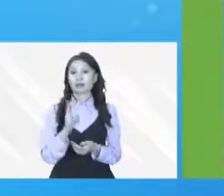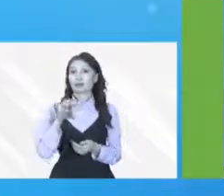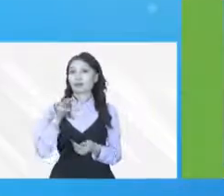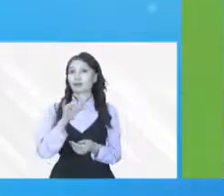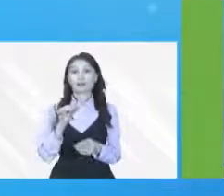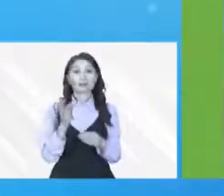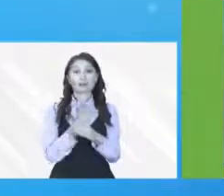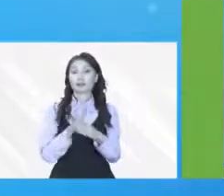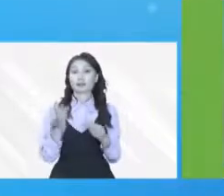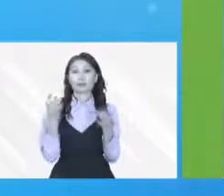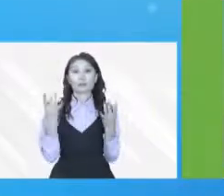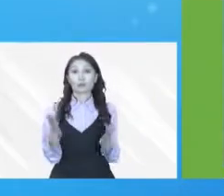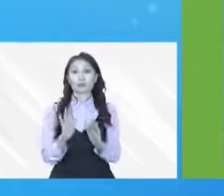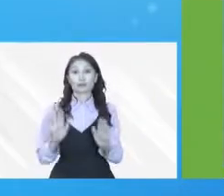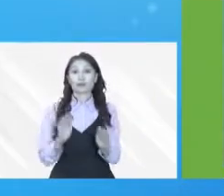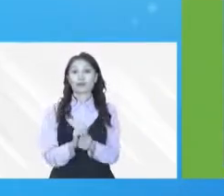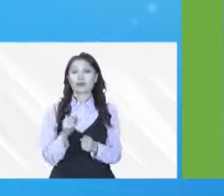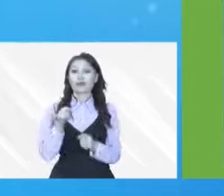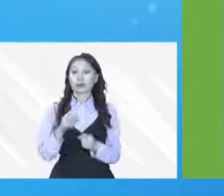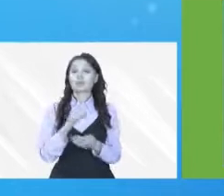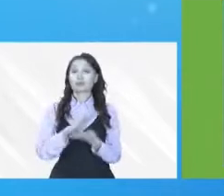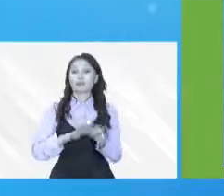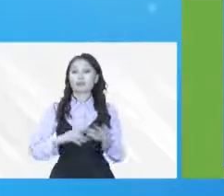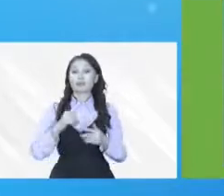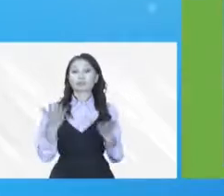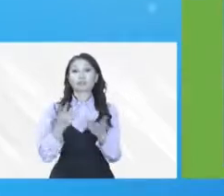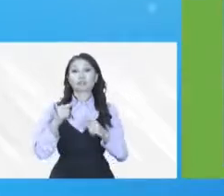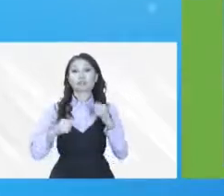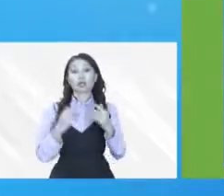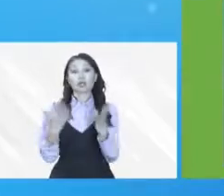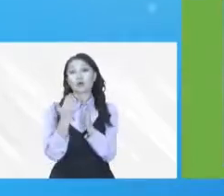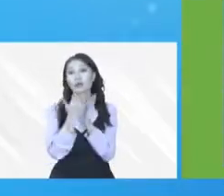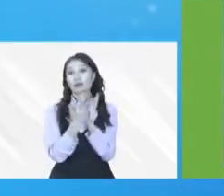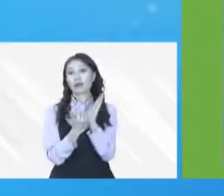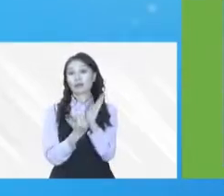Клетка не делится просто на две части. Она проходит через определенные этапы.